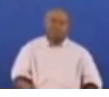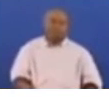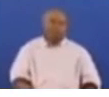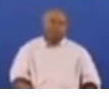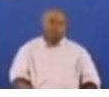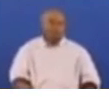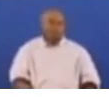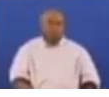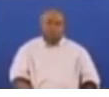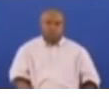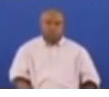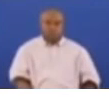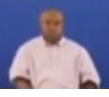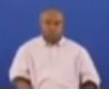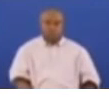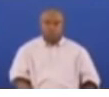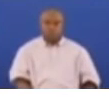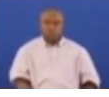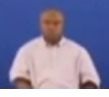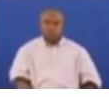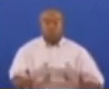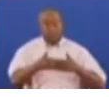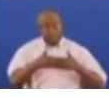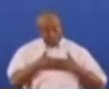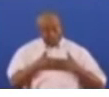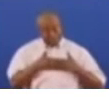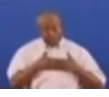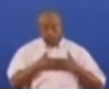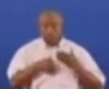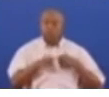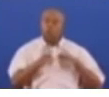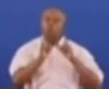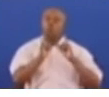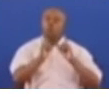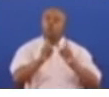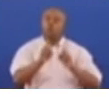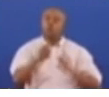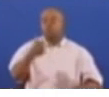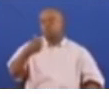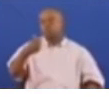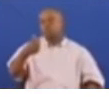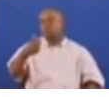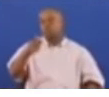Asante sana Mwalimu Tunza.